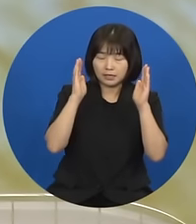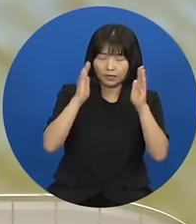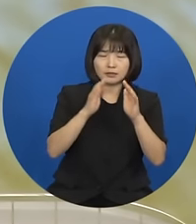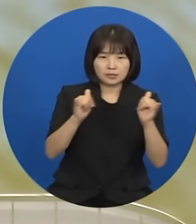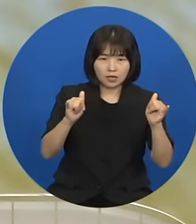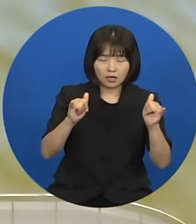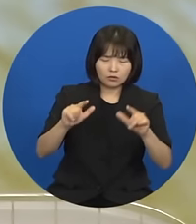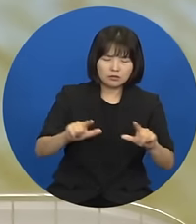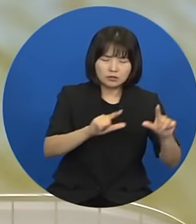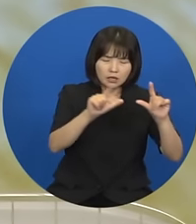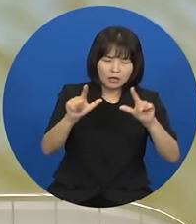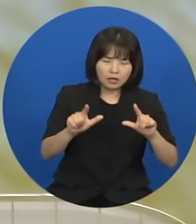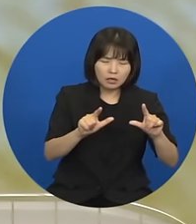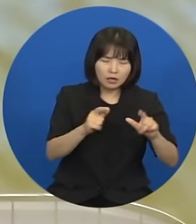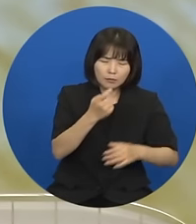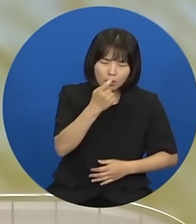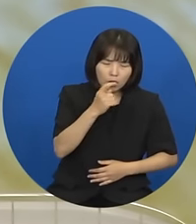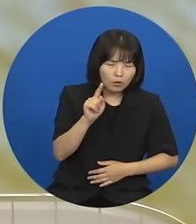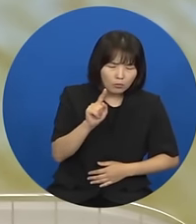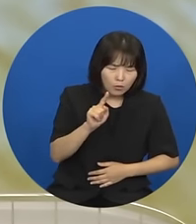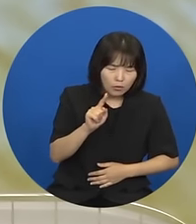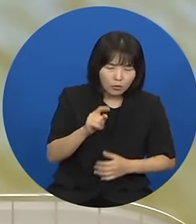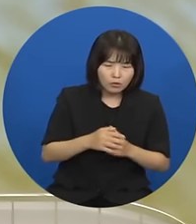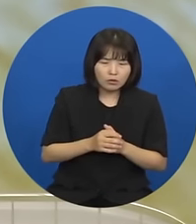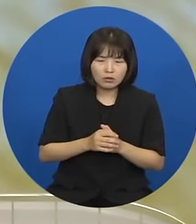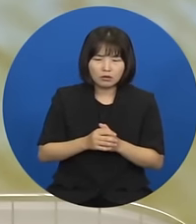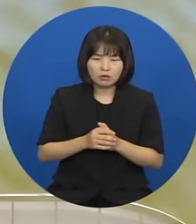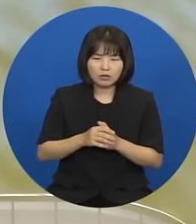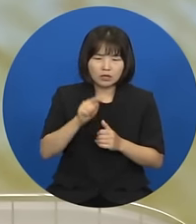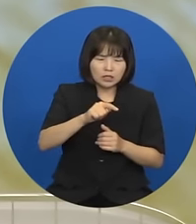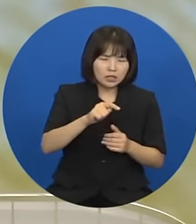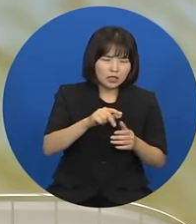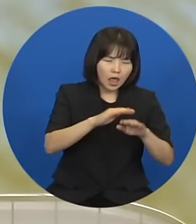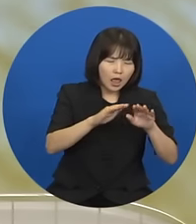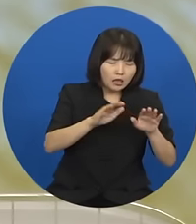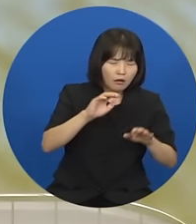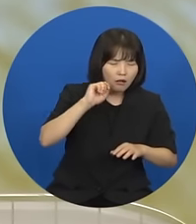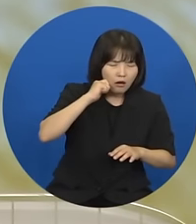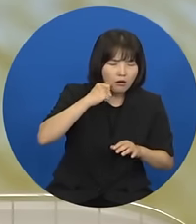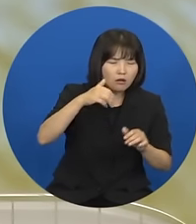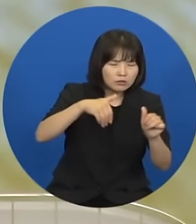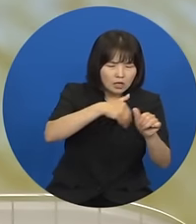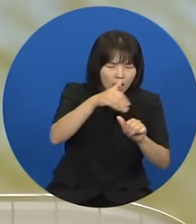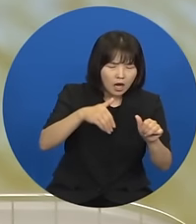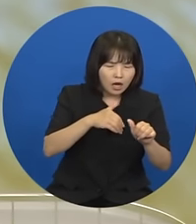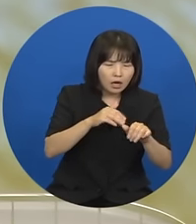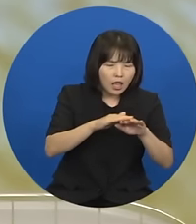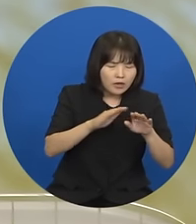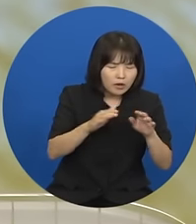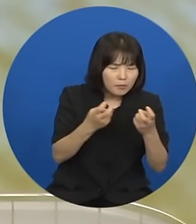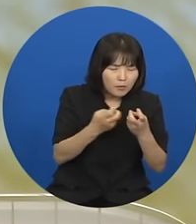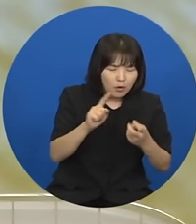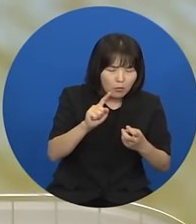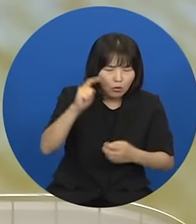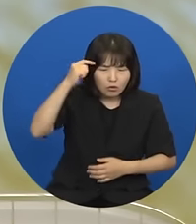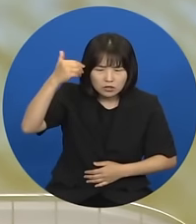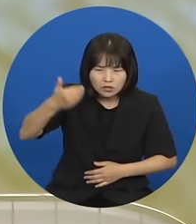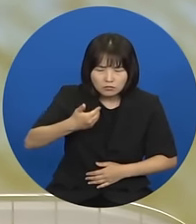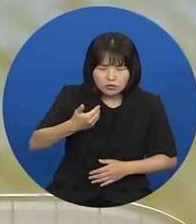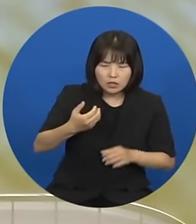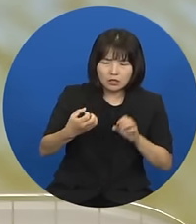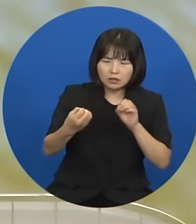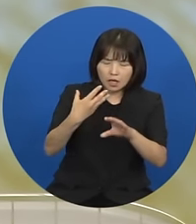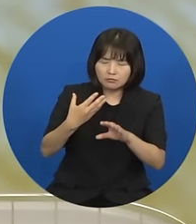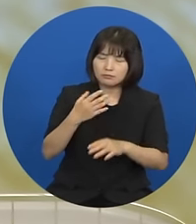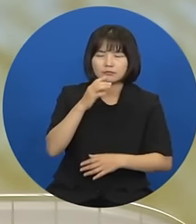동안 배운 것이 있다면 누구도 그런 질문에 대답을 시도해서는 안 된다는 것이다. 그런 질문을 하는 것은